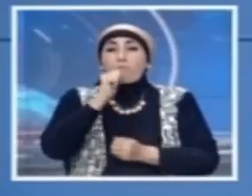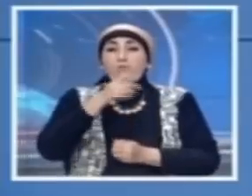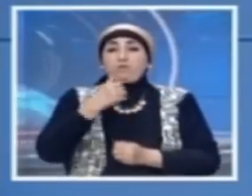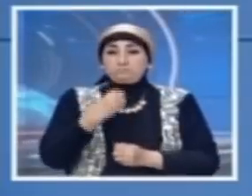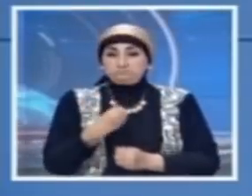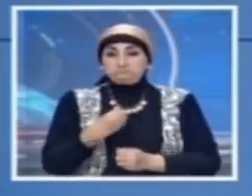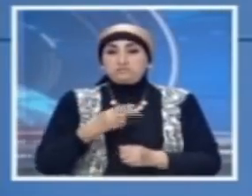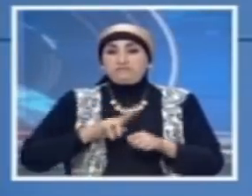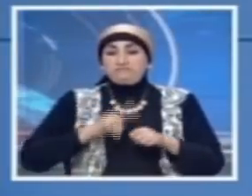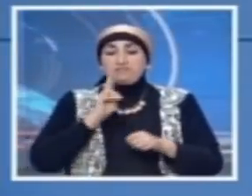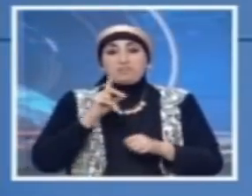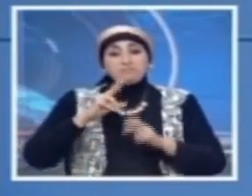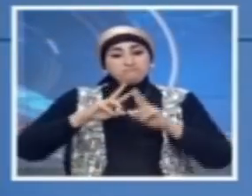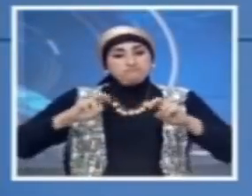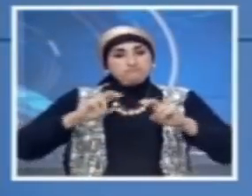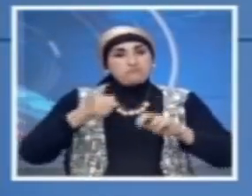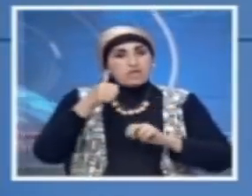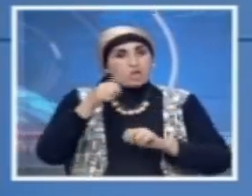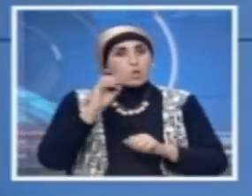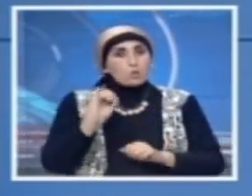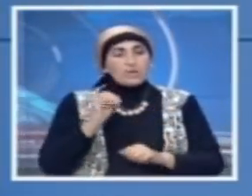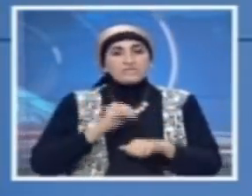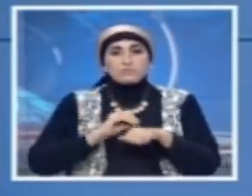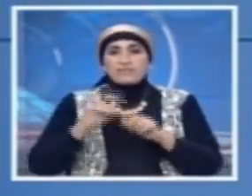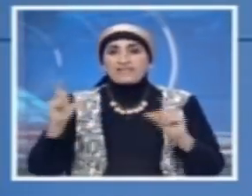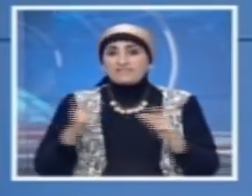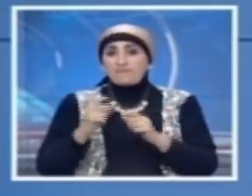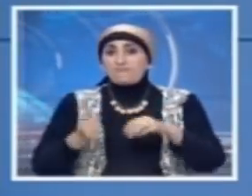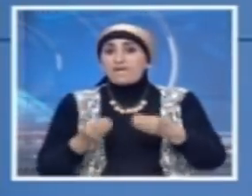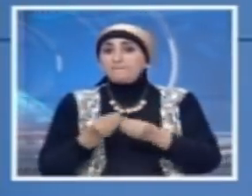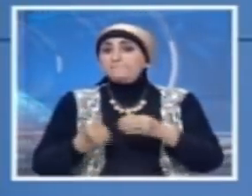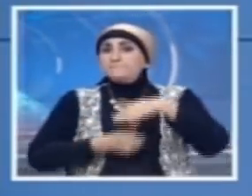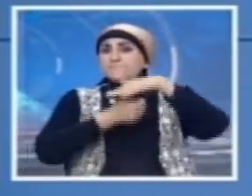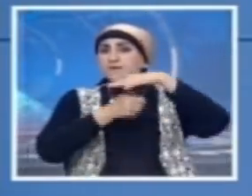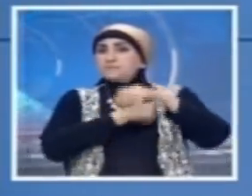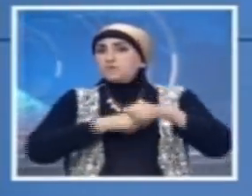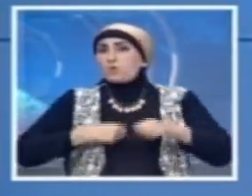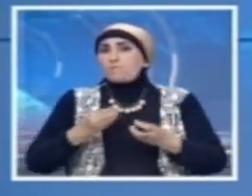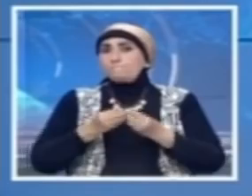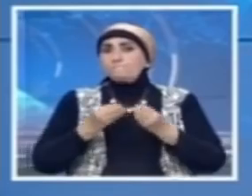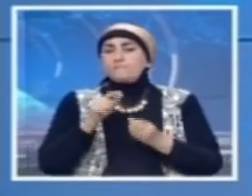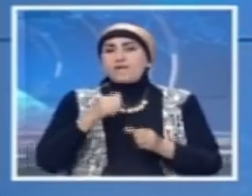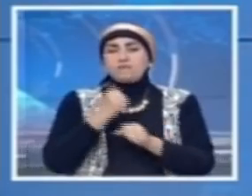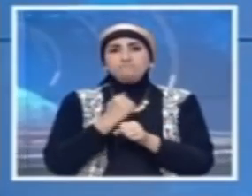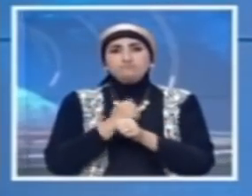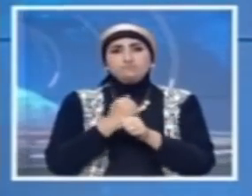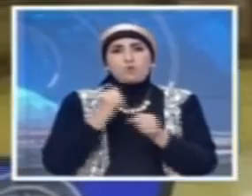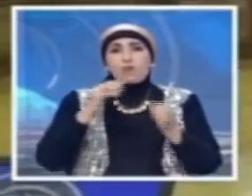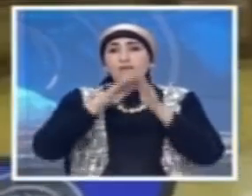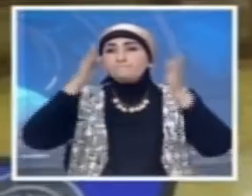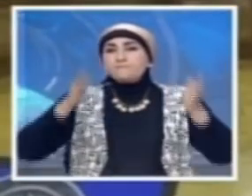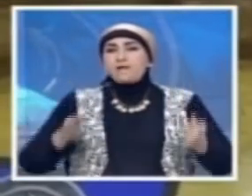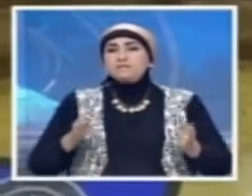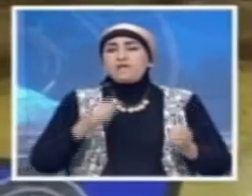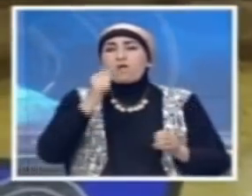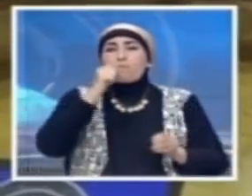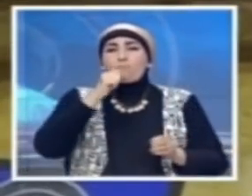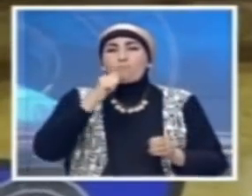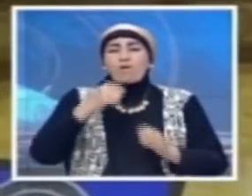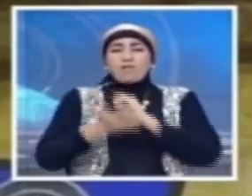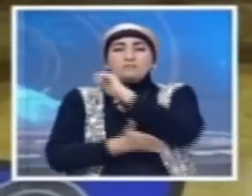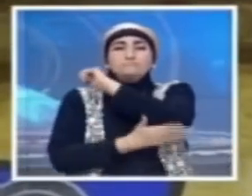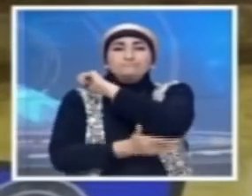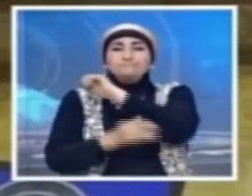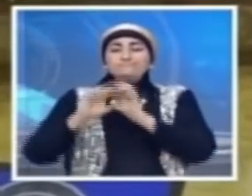الأمثل لمياه الصرف المعالجة. جاء ذلك خلال الاجتماع الذي عقده رئيس الوزراء لمراجعة عمل محطات معالجة مياه